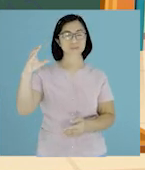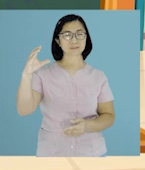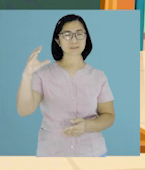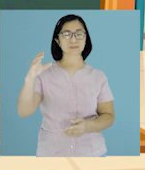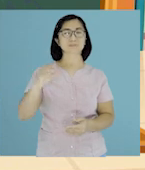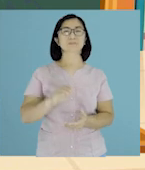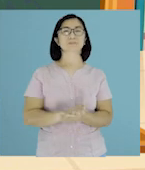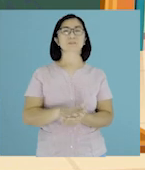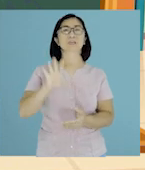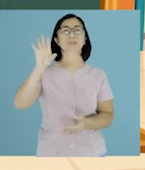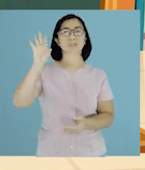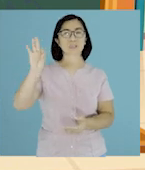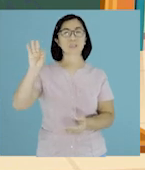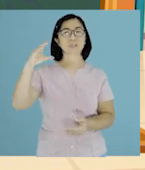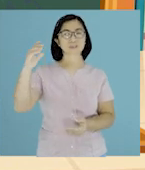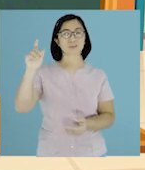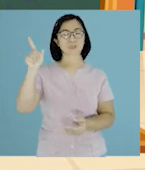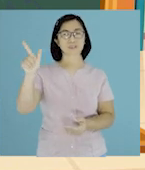1,200,